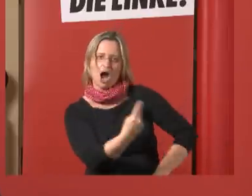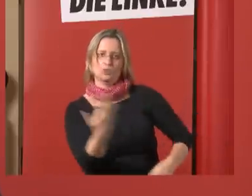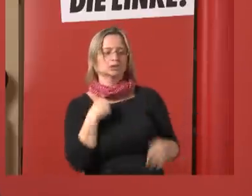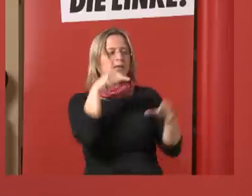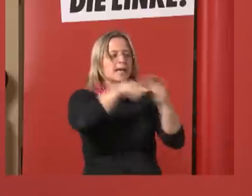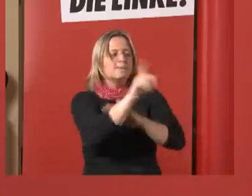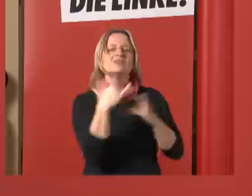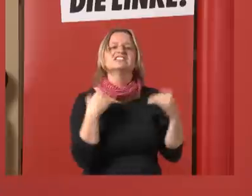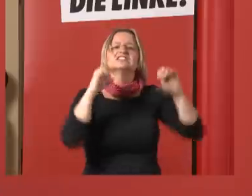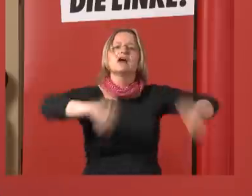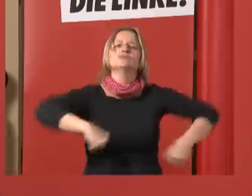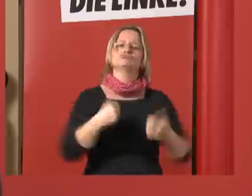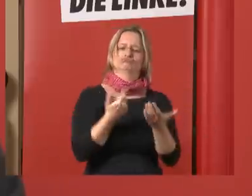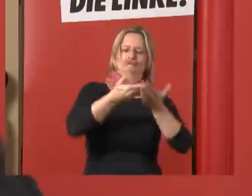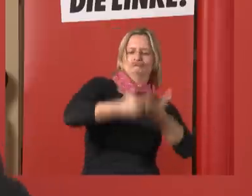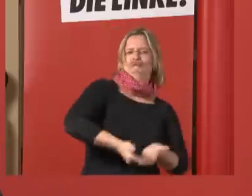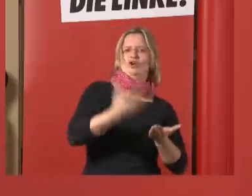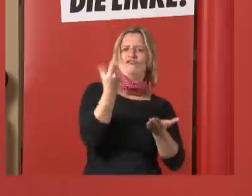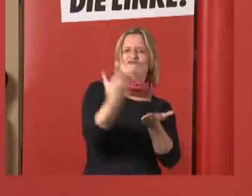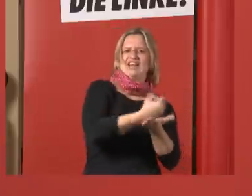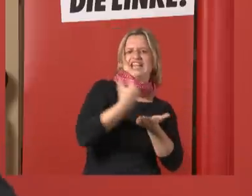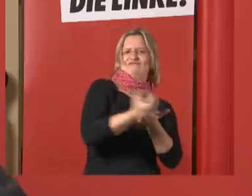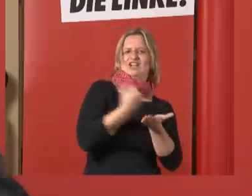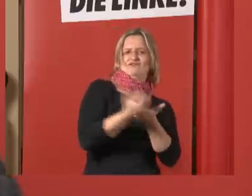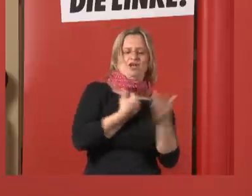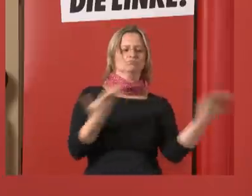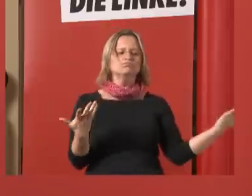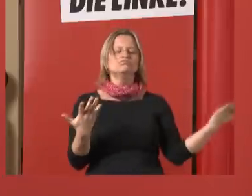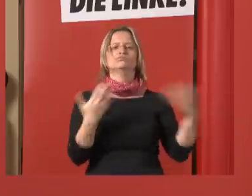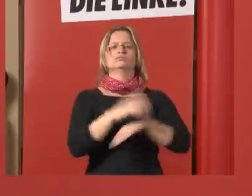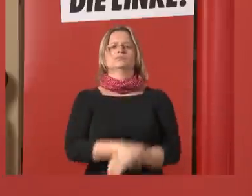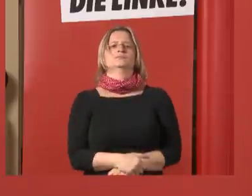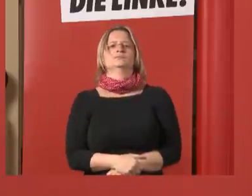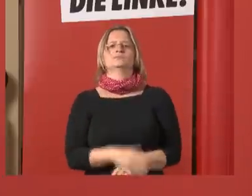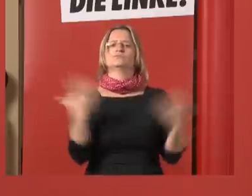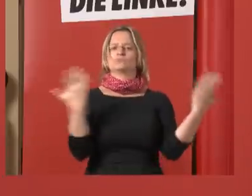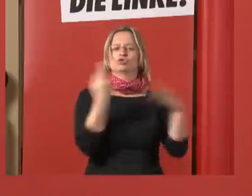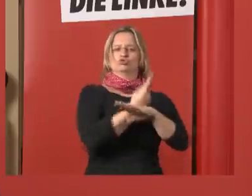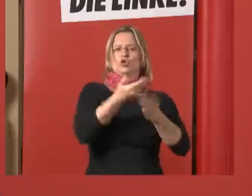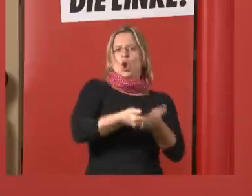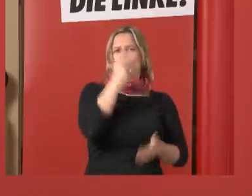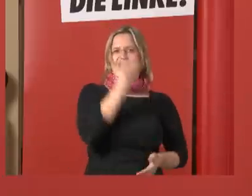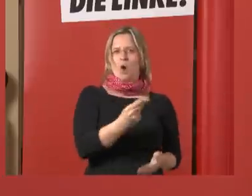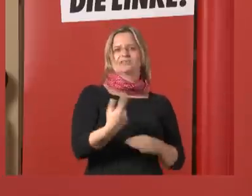ich glaube, ziemlich absurd. Dann kommt es dazu, was kann man denn in so einer Werkstatt verdienen?